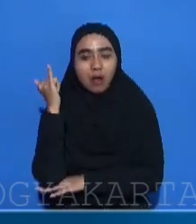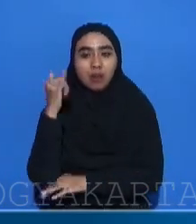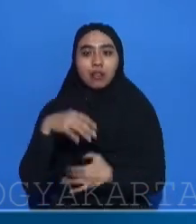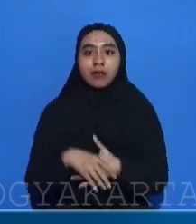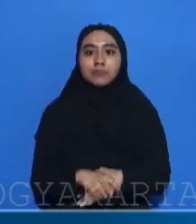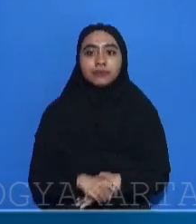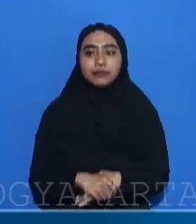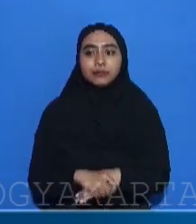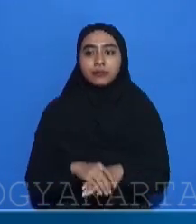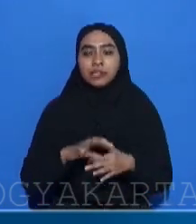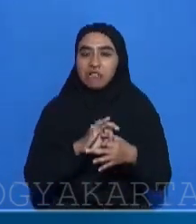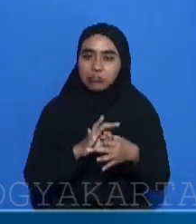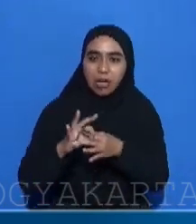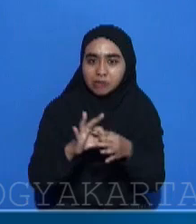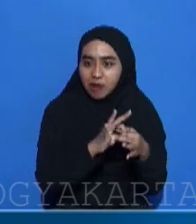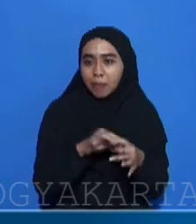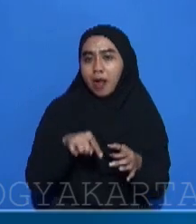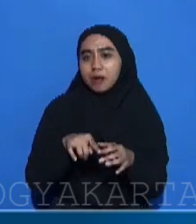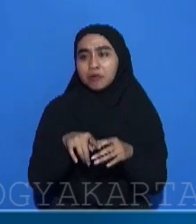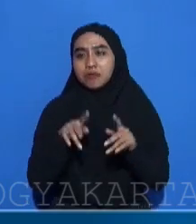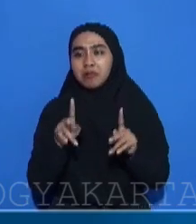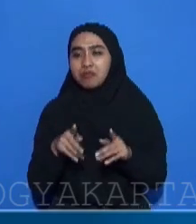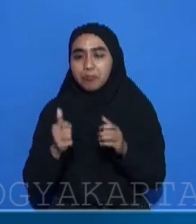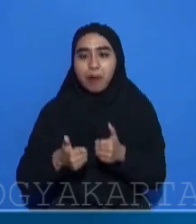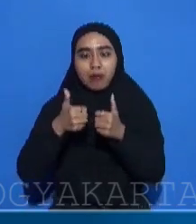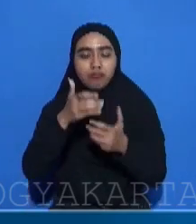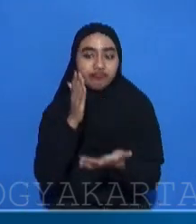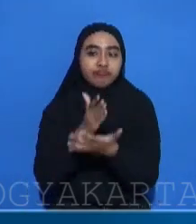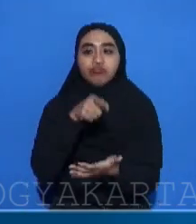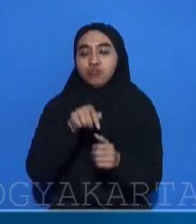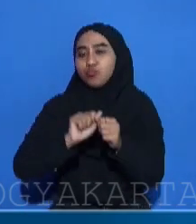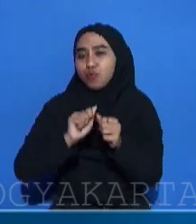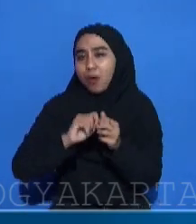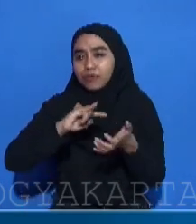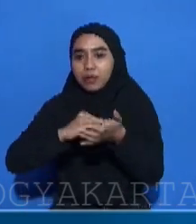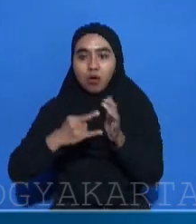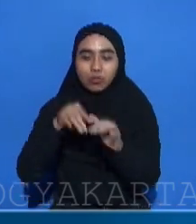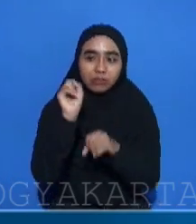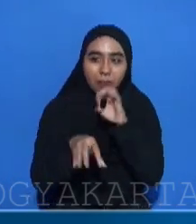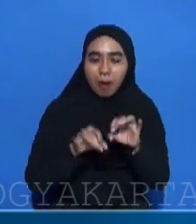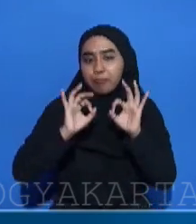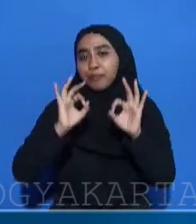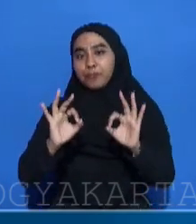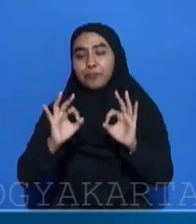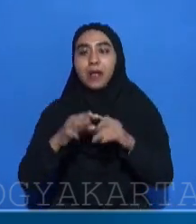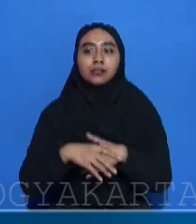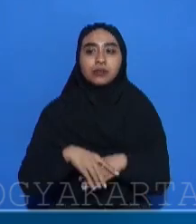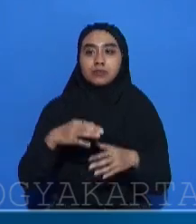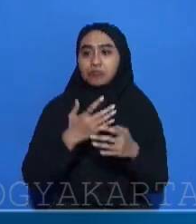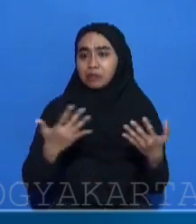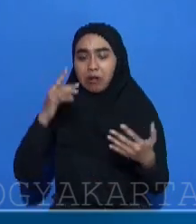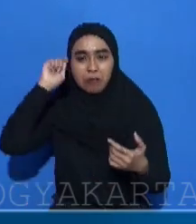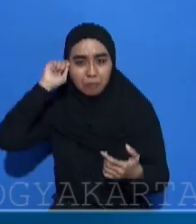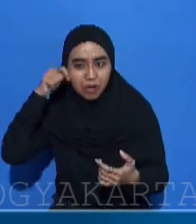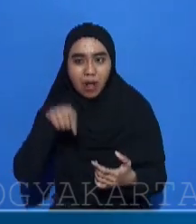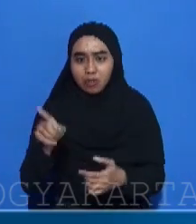masukan dan kajian sehingga bisa menghasilkan keputusan adopsi teknologi sampah yang tepat masyarakat juga dihimbau untuk